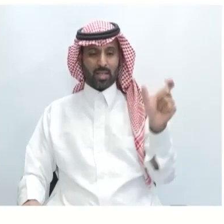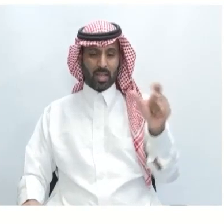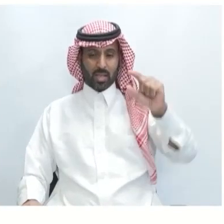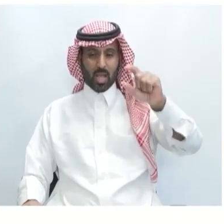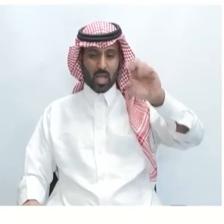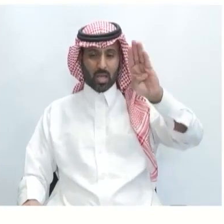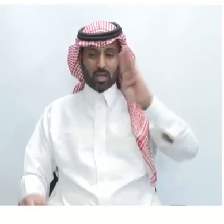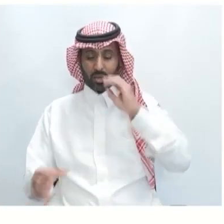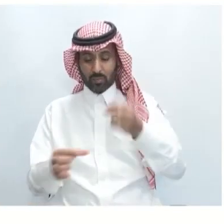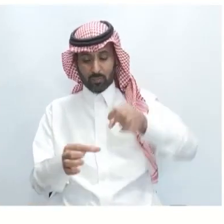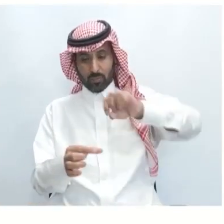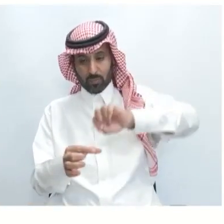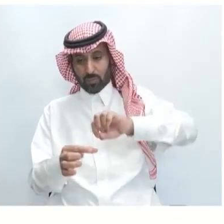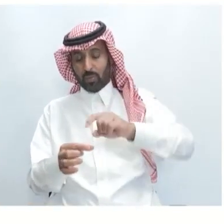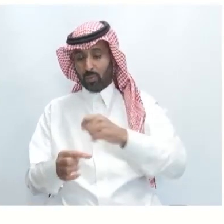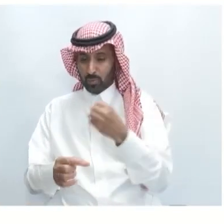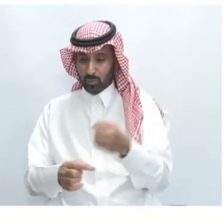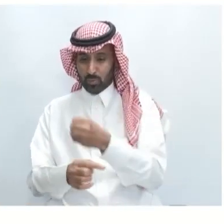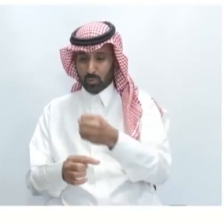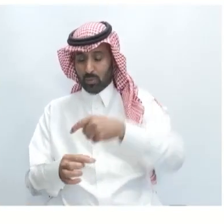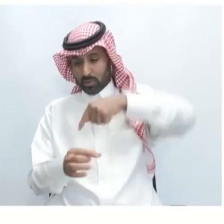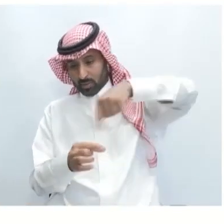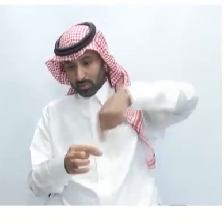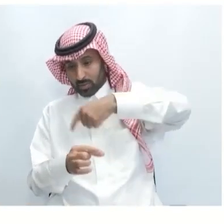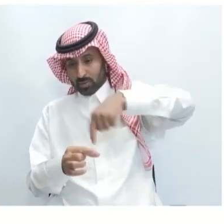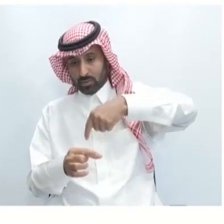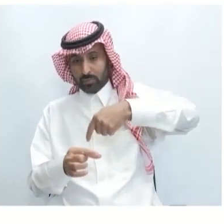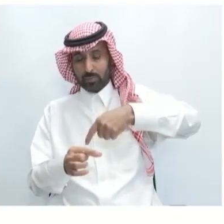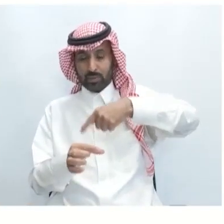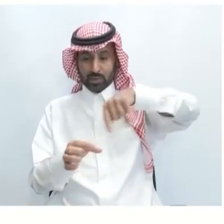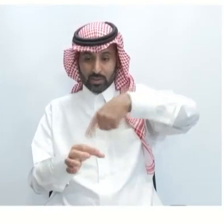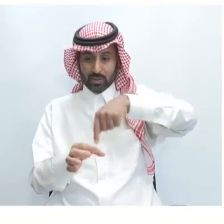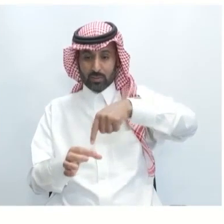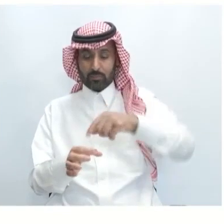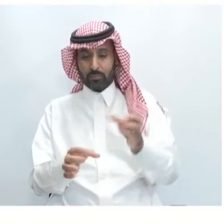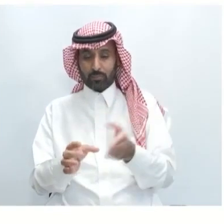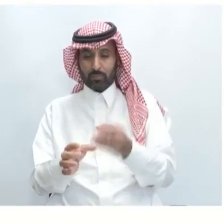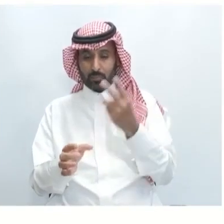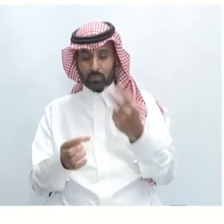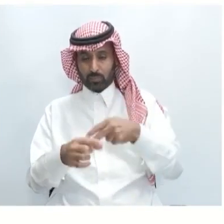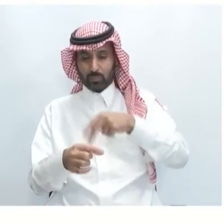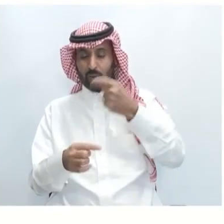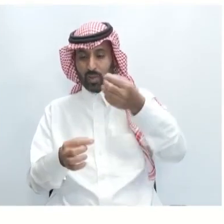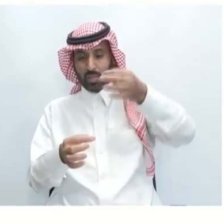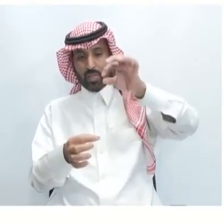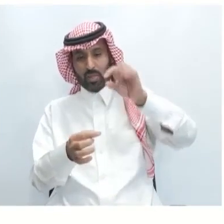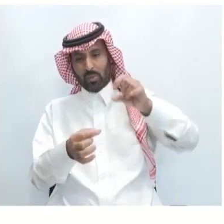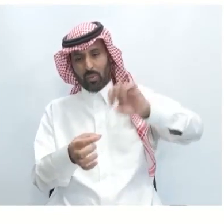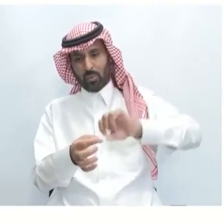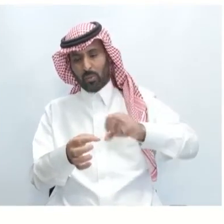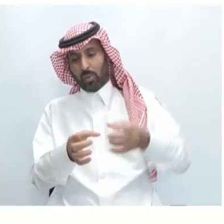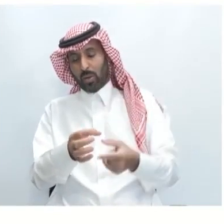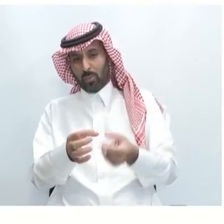المحلولين مستخدما ساق تحريك لا تحرك بيدك ابدا انما لابد من ساق تحريك واضف حجر الغليان الى انبوب